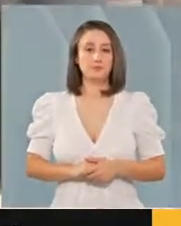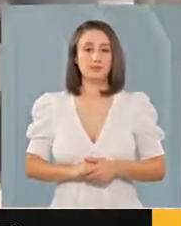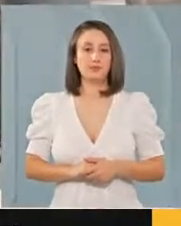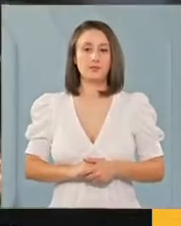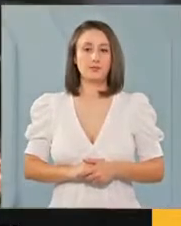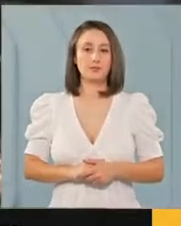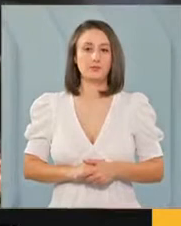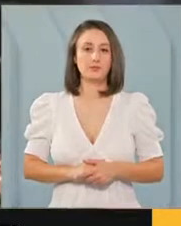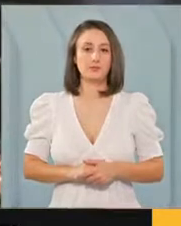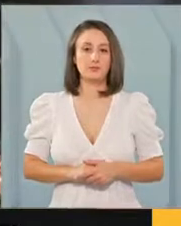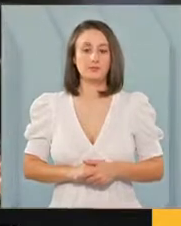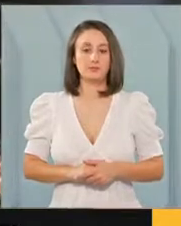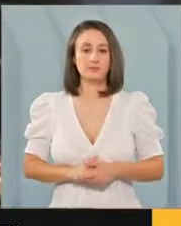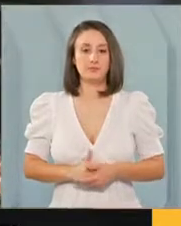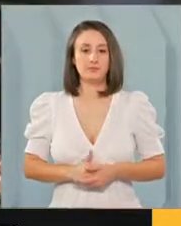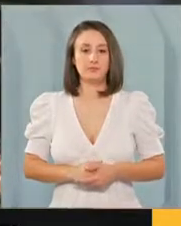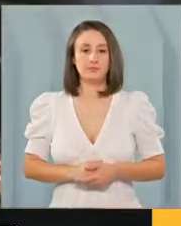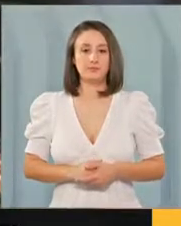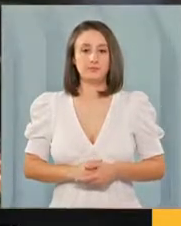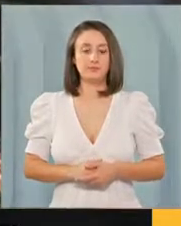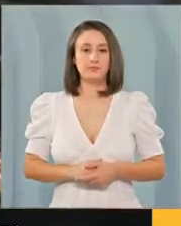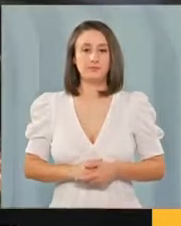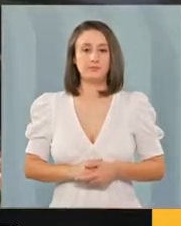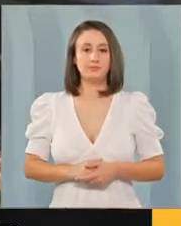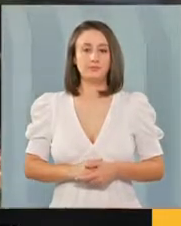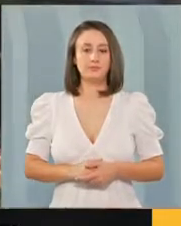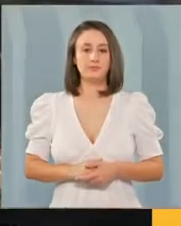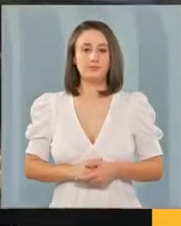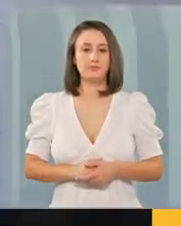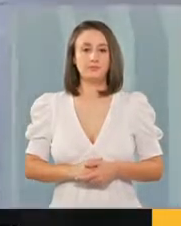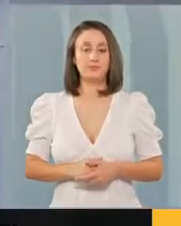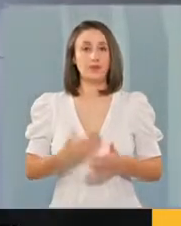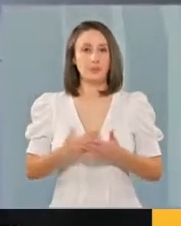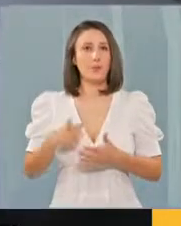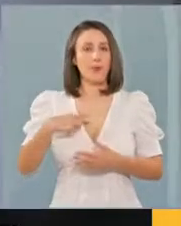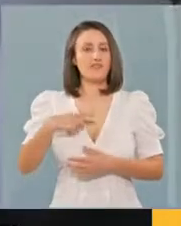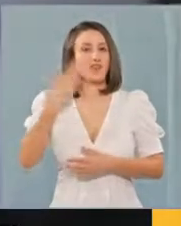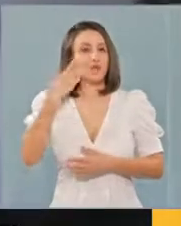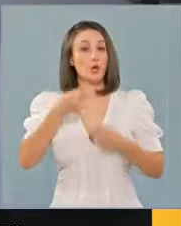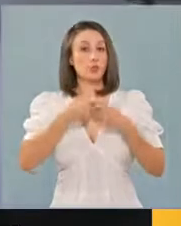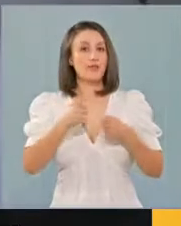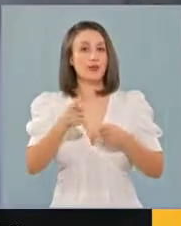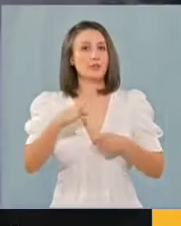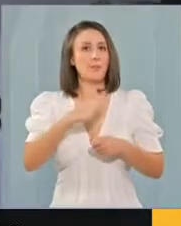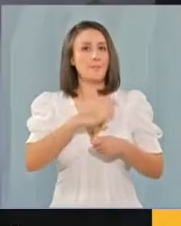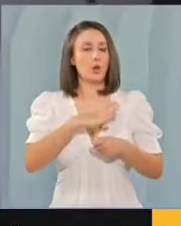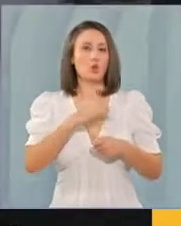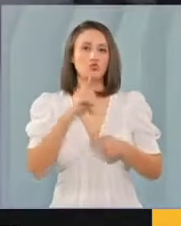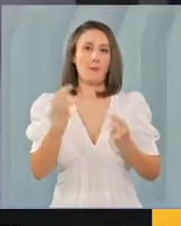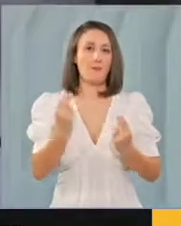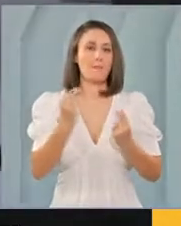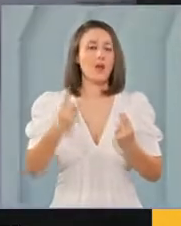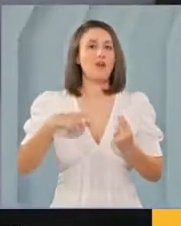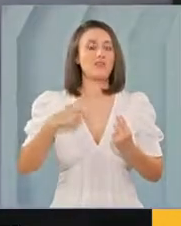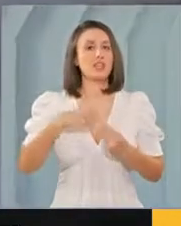anumite medicamente luate în mod cronic. Și pentru a fi evitate toate aceste pericole, cel mai bine ar fi